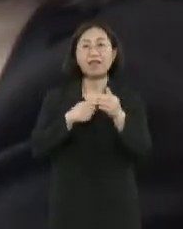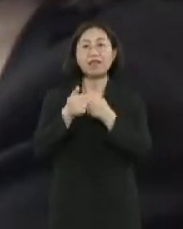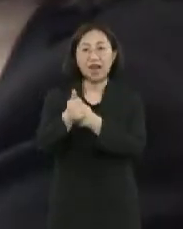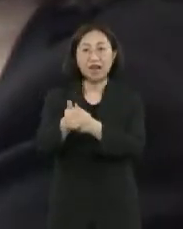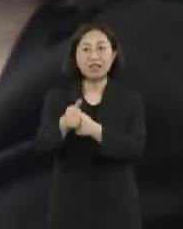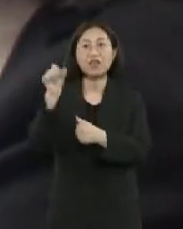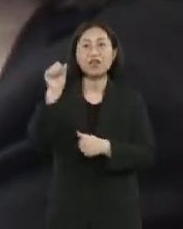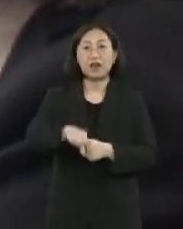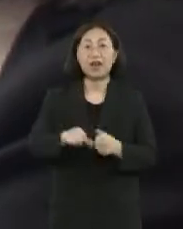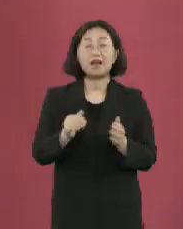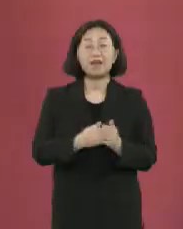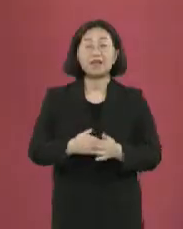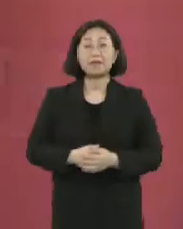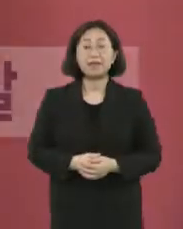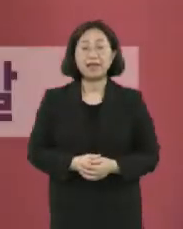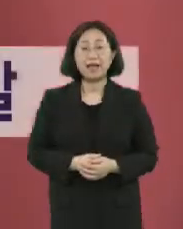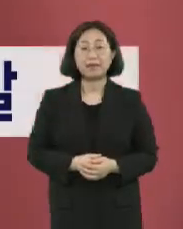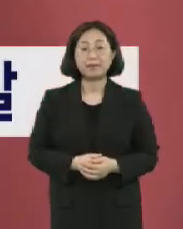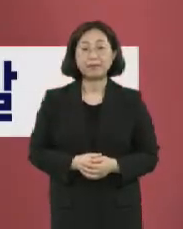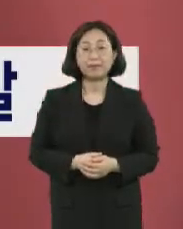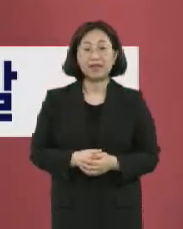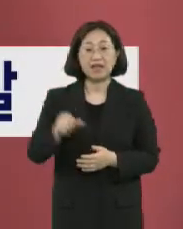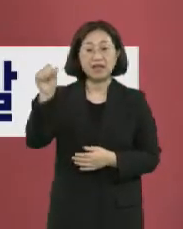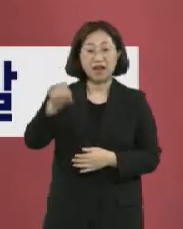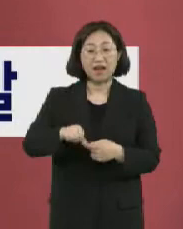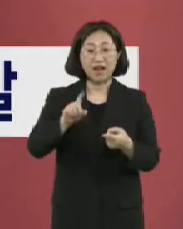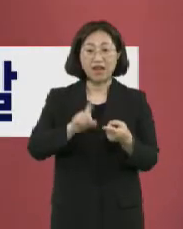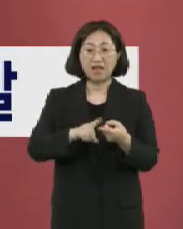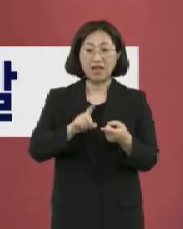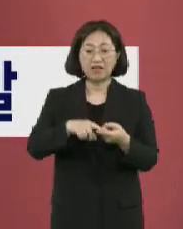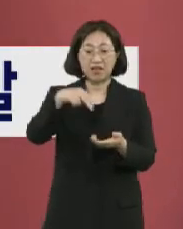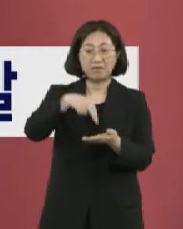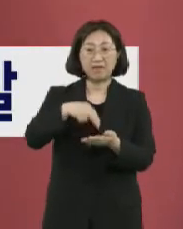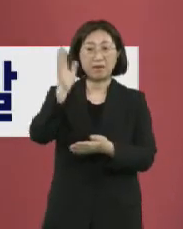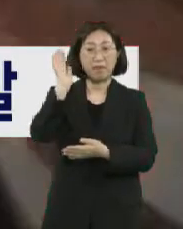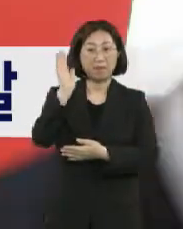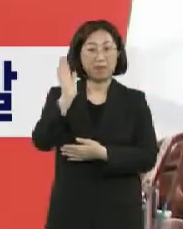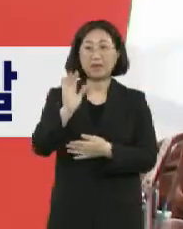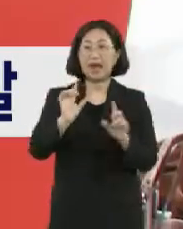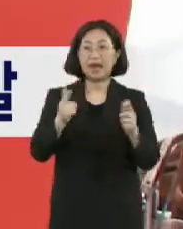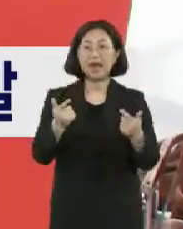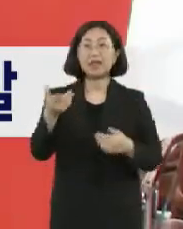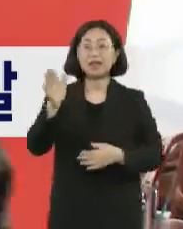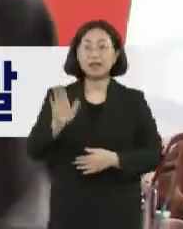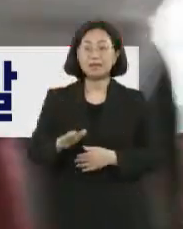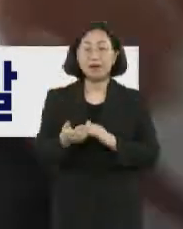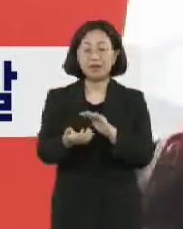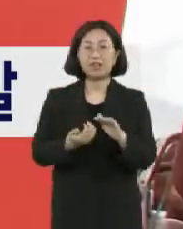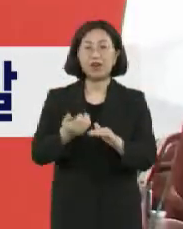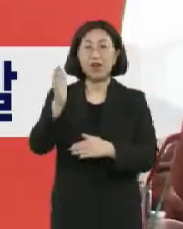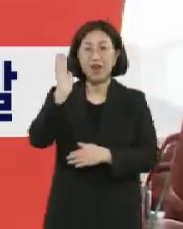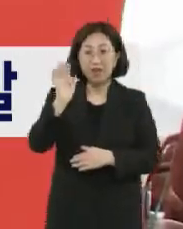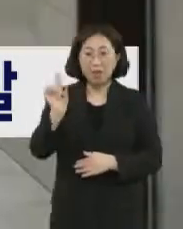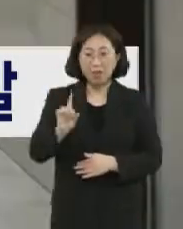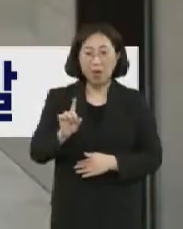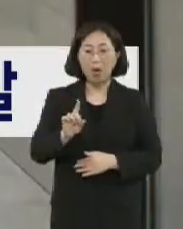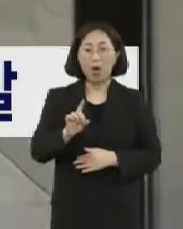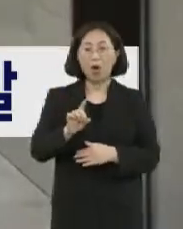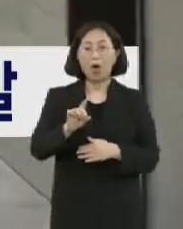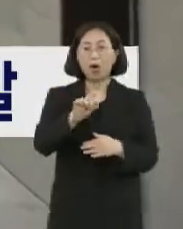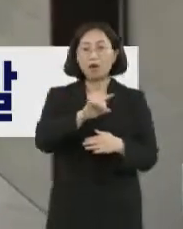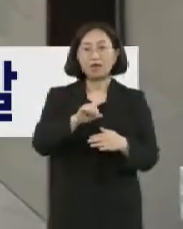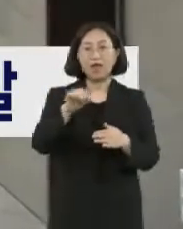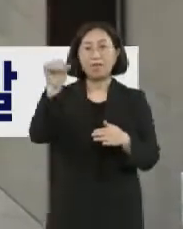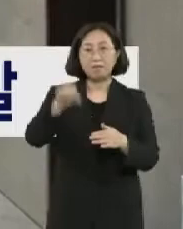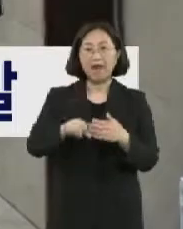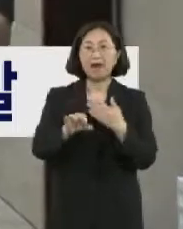탈락한 겁니다 경산 탈락에 대해 박 전 시장은 입장 발표를 u 보였지만 앞서 공천 우리 수정되지 않으면 특단의